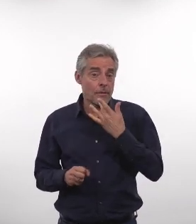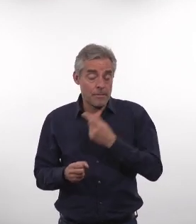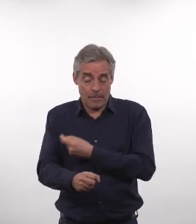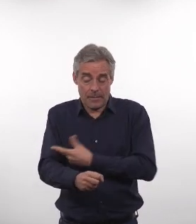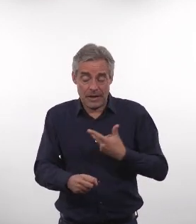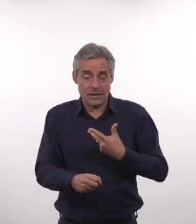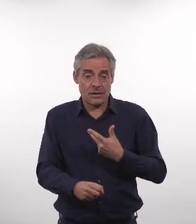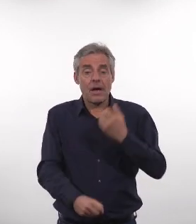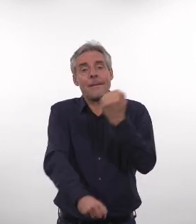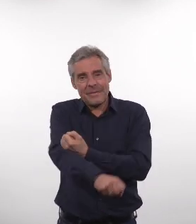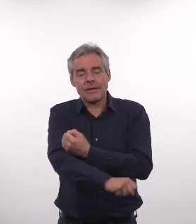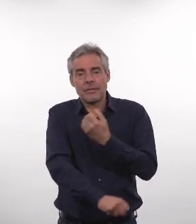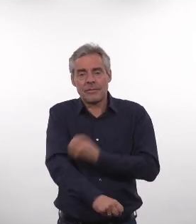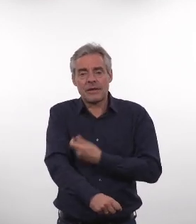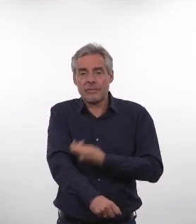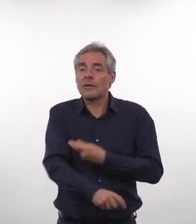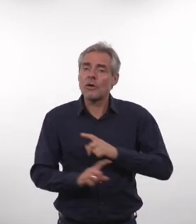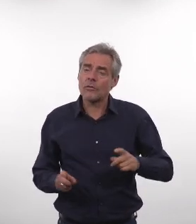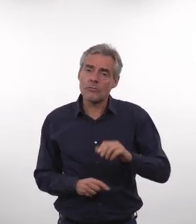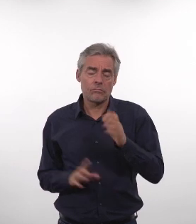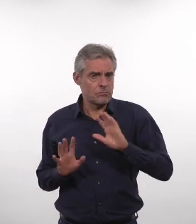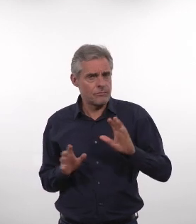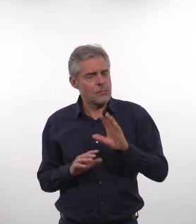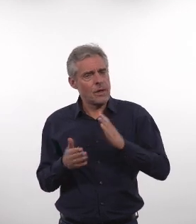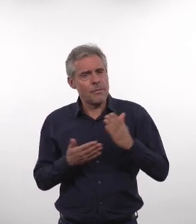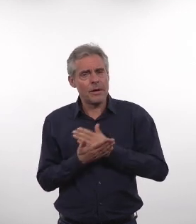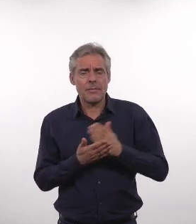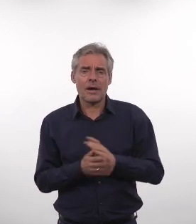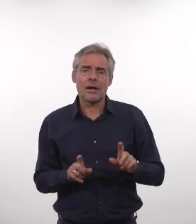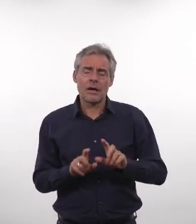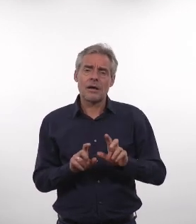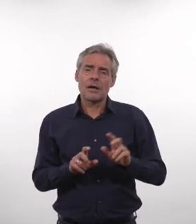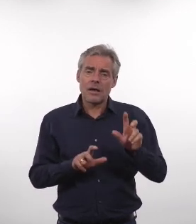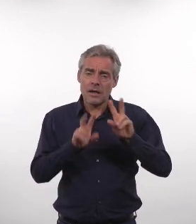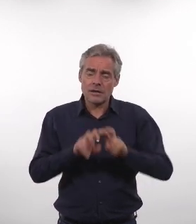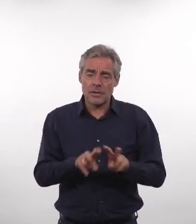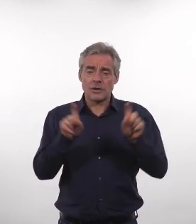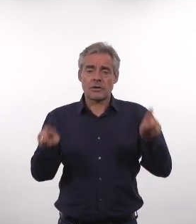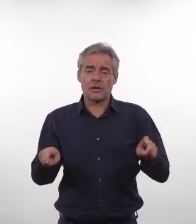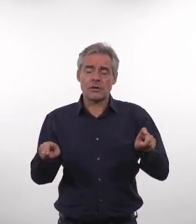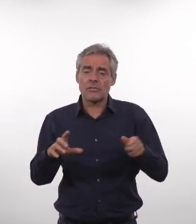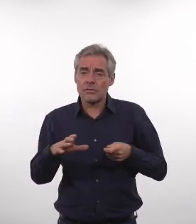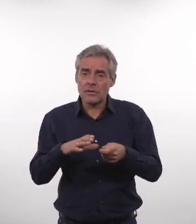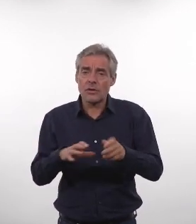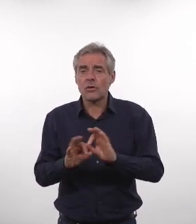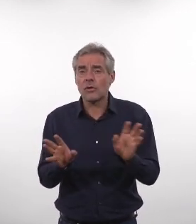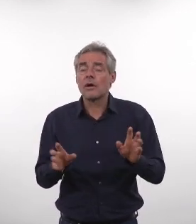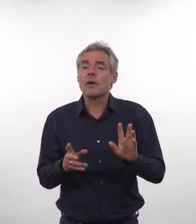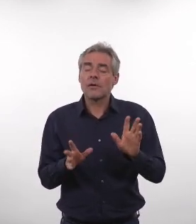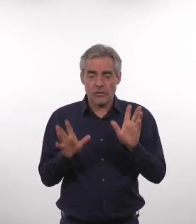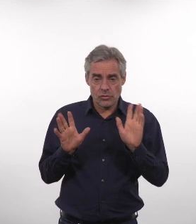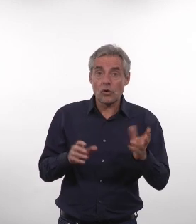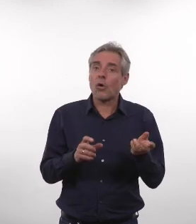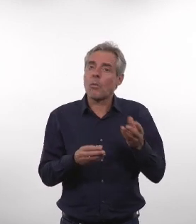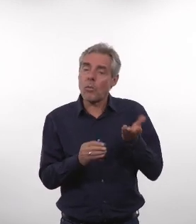faire la piqûre, on ne va pas répéter la piqûre. Si on travaille un examen gynécologique, on ne va pas introduire le spéculum. Enfin, voilà, c'est des choses, on va montrer